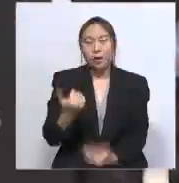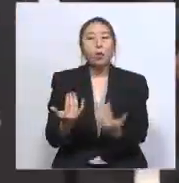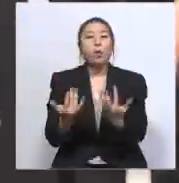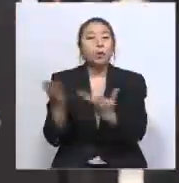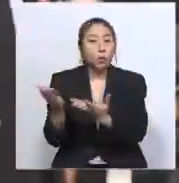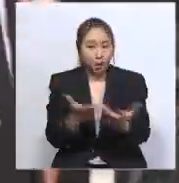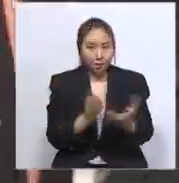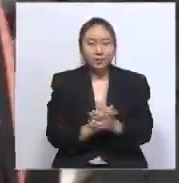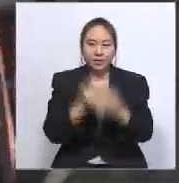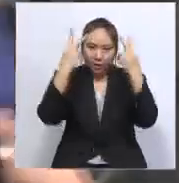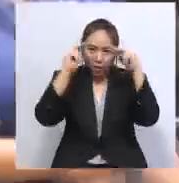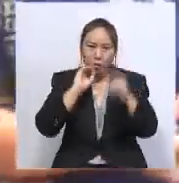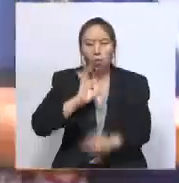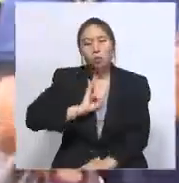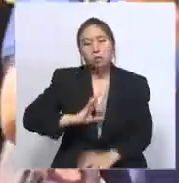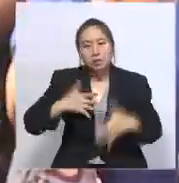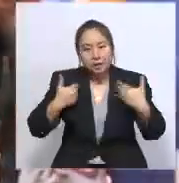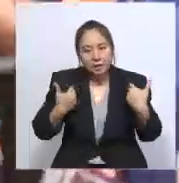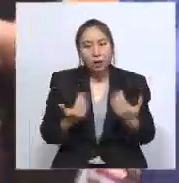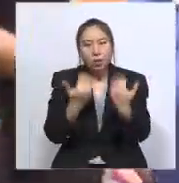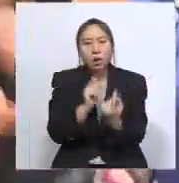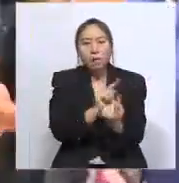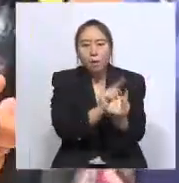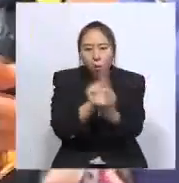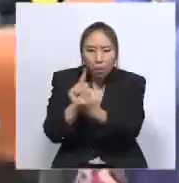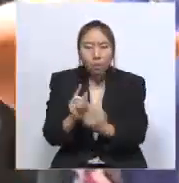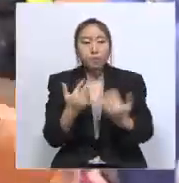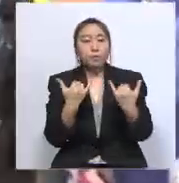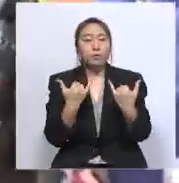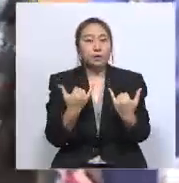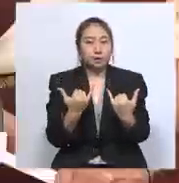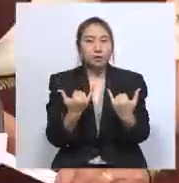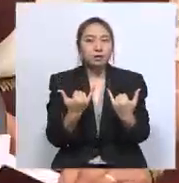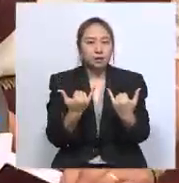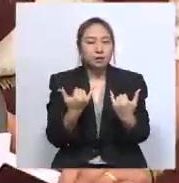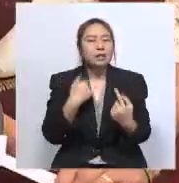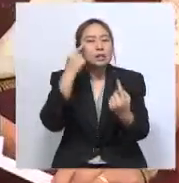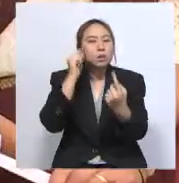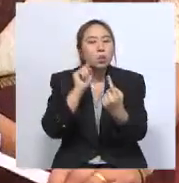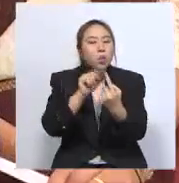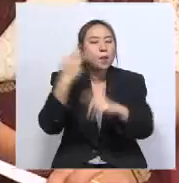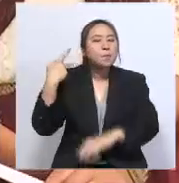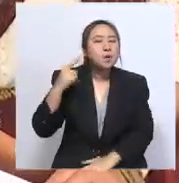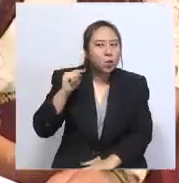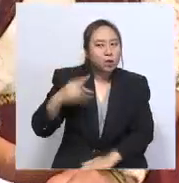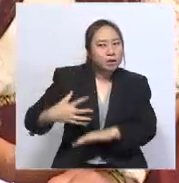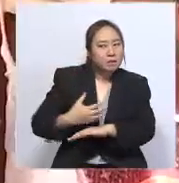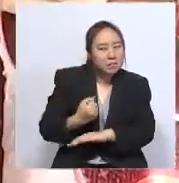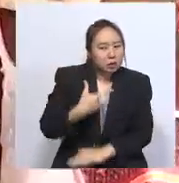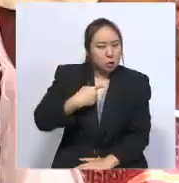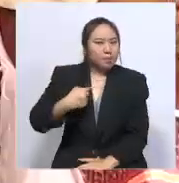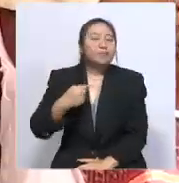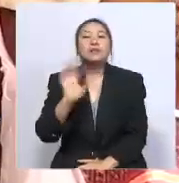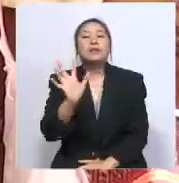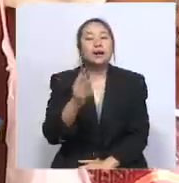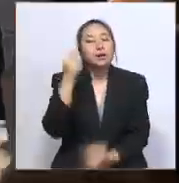ายกรัฐมนตรีบอกว่ารู้สึกดีใจค่ะที่ได้มาพบในการลงพื้นที่วันนี้ยืนยันว่าไม่ได้หวังผลประโยชน์ทางการเมืองแต่มาเพื่อเยี่ยม